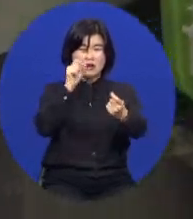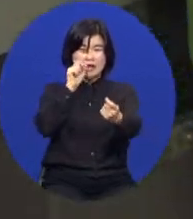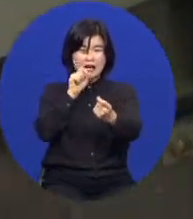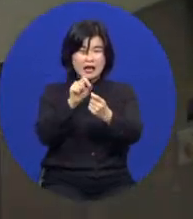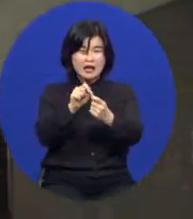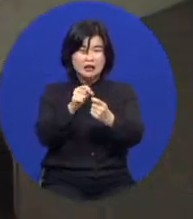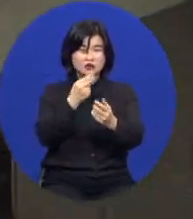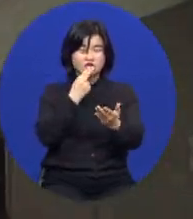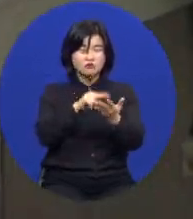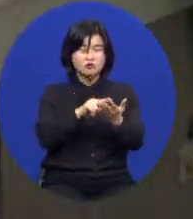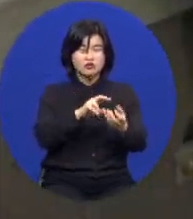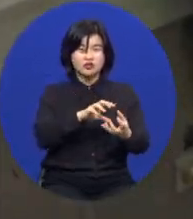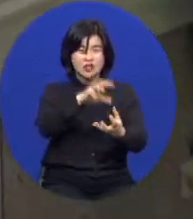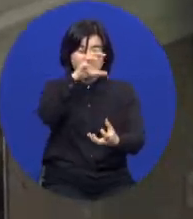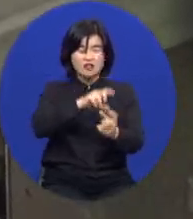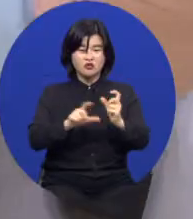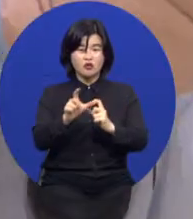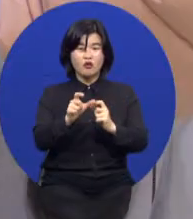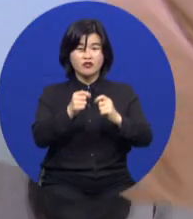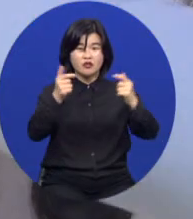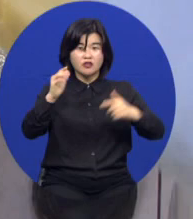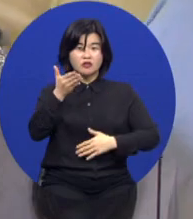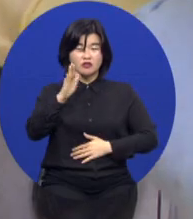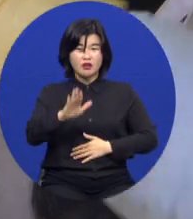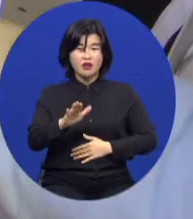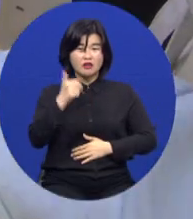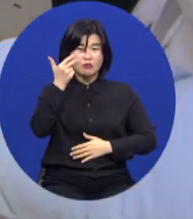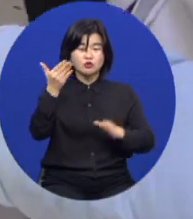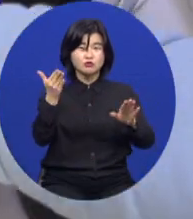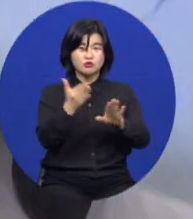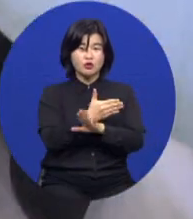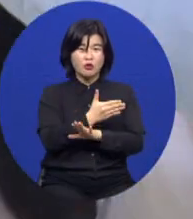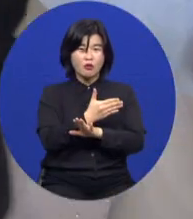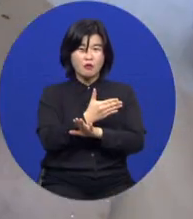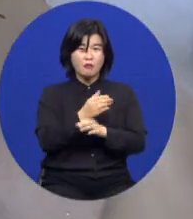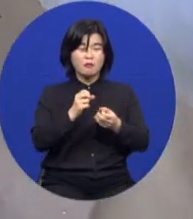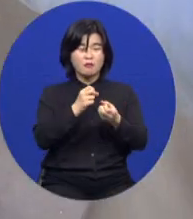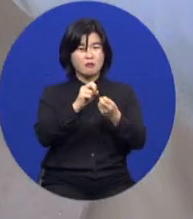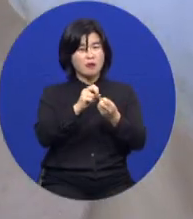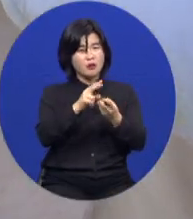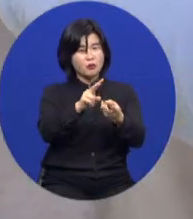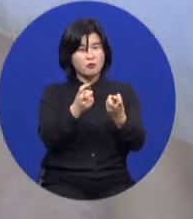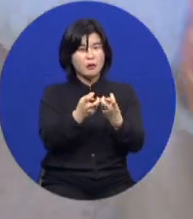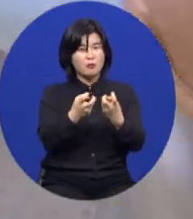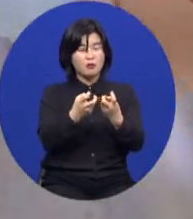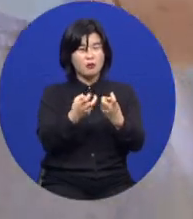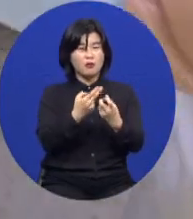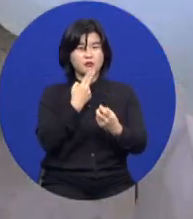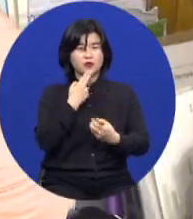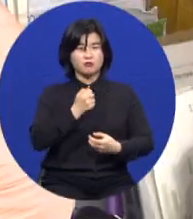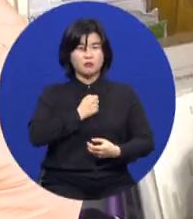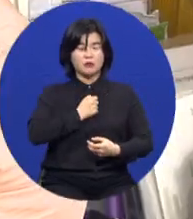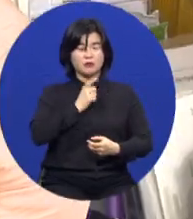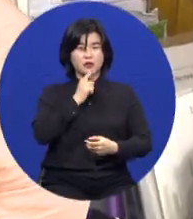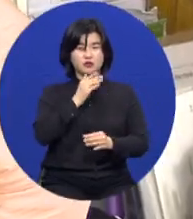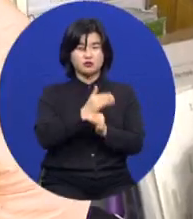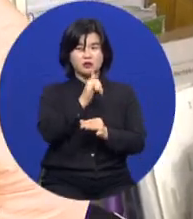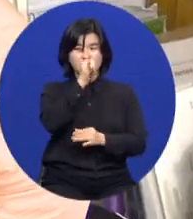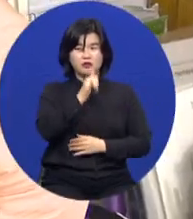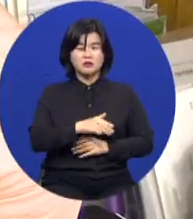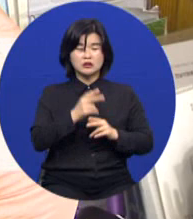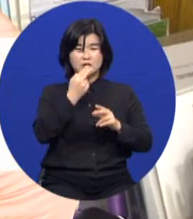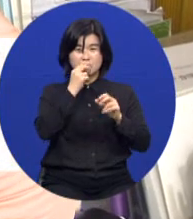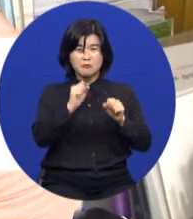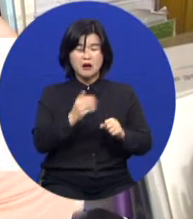앞두고 주문 물량이 두 배로 늘어나면서 당장 다음 주부터는 배송할 방법이 없어 막막하다고 이야기합니다. 이제